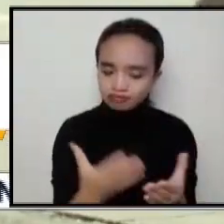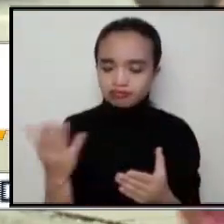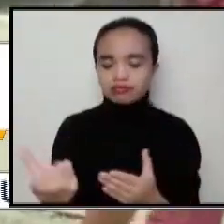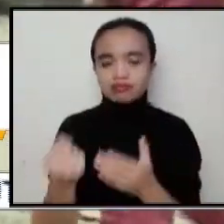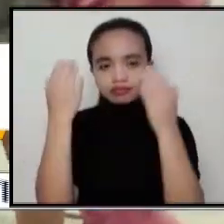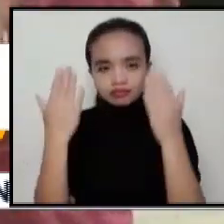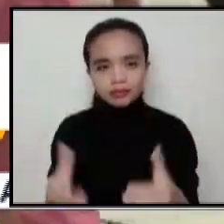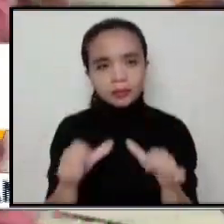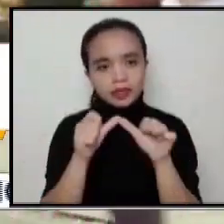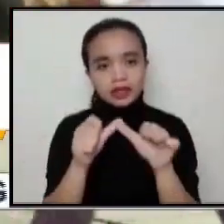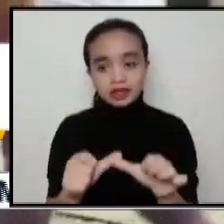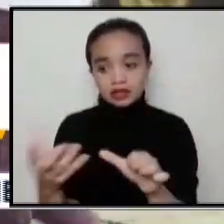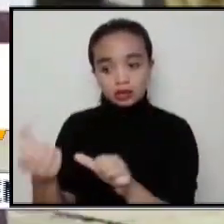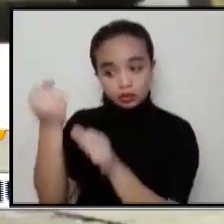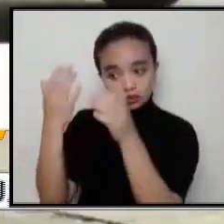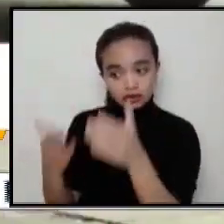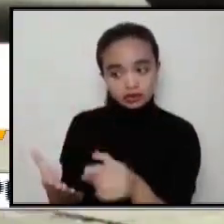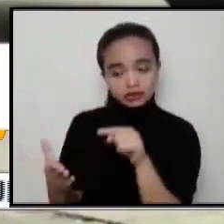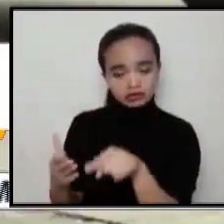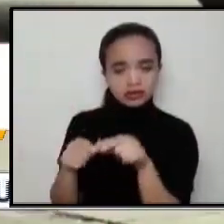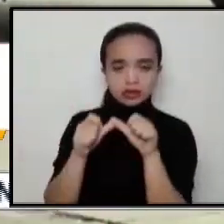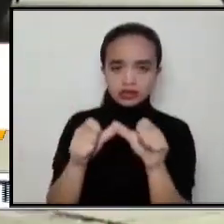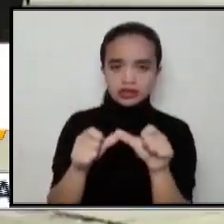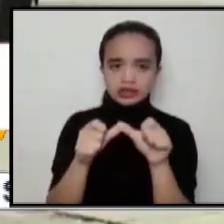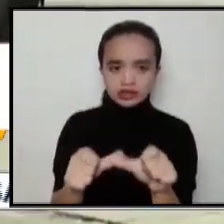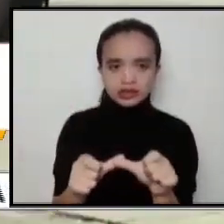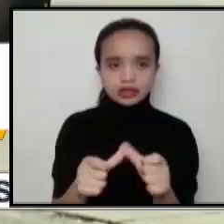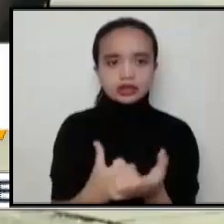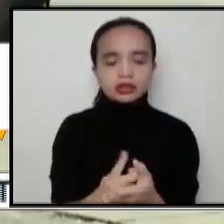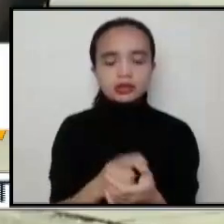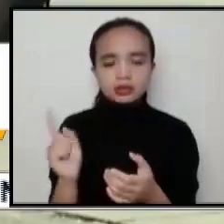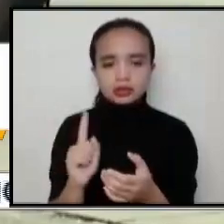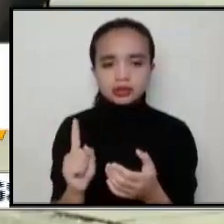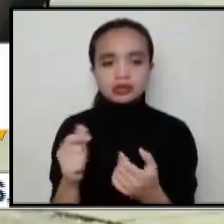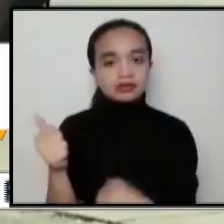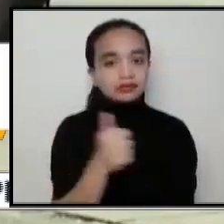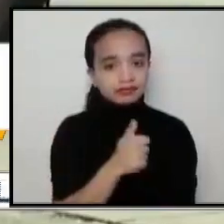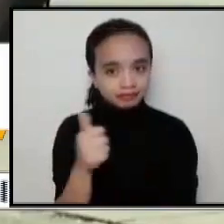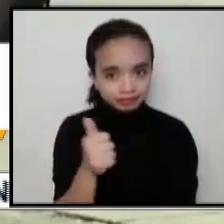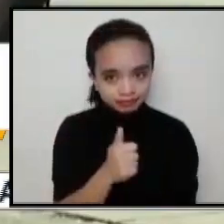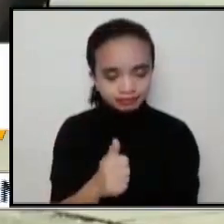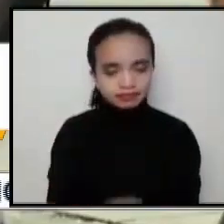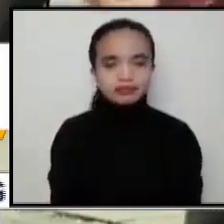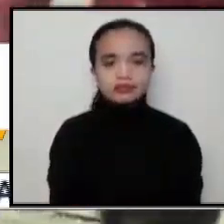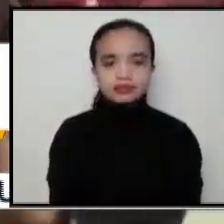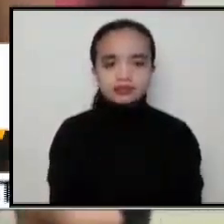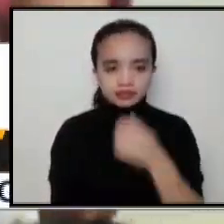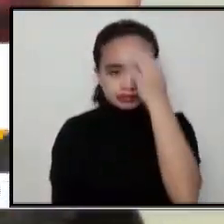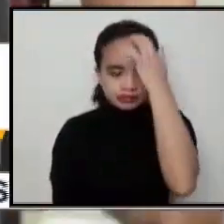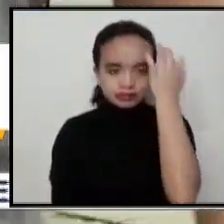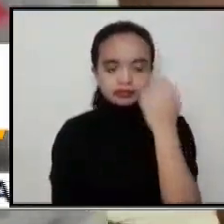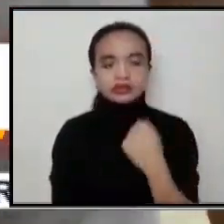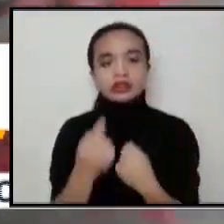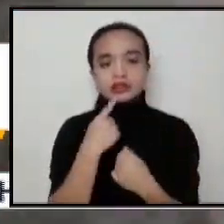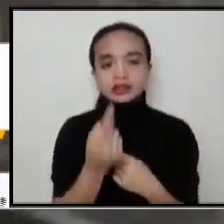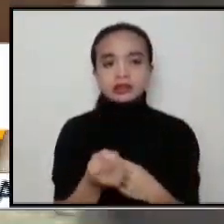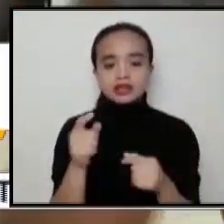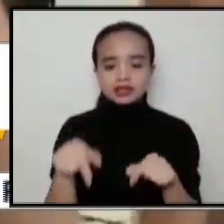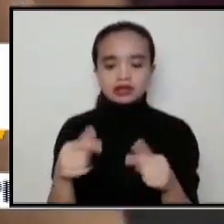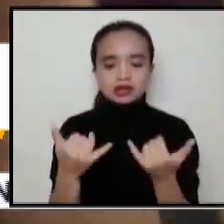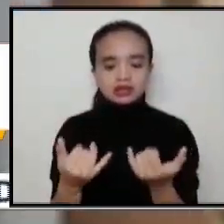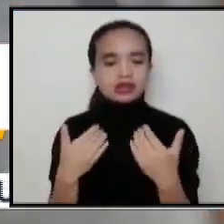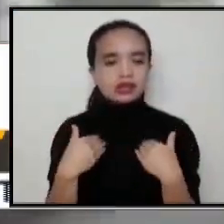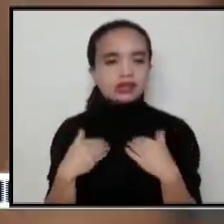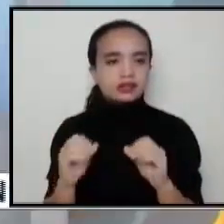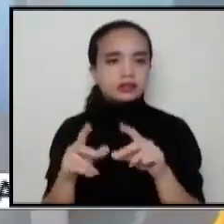yung kanilang pagsasama sa sektor ng transportasyon. So, sabi nga, let's take this opportunity. So